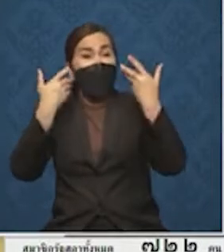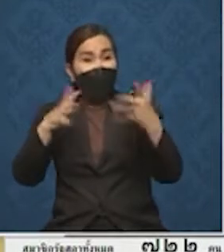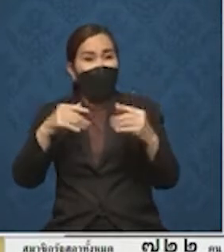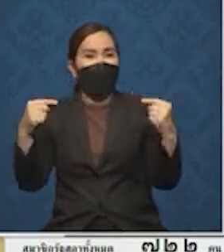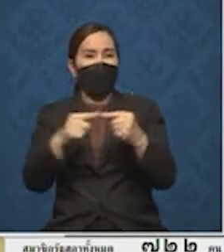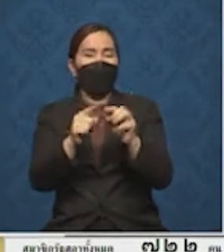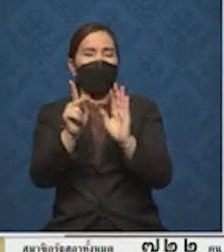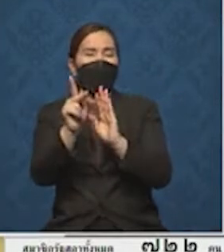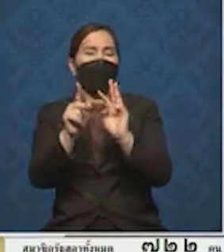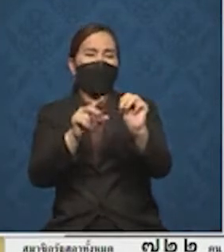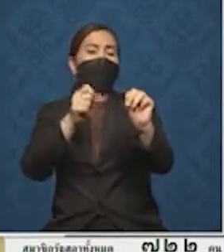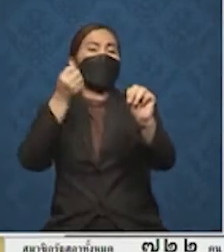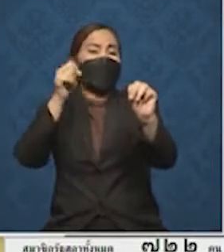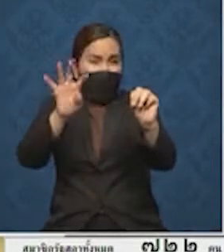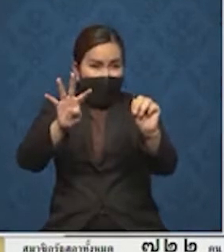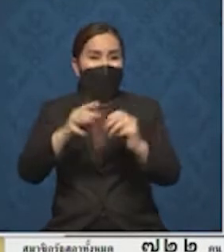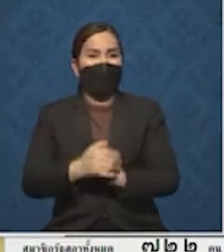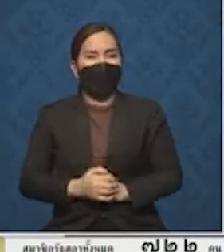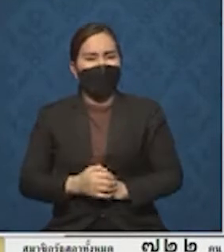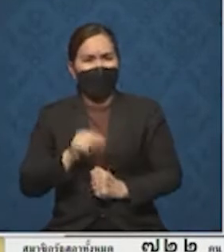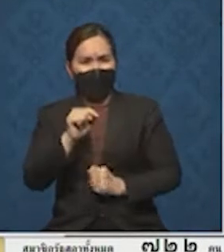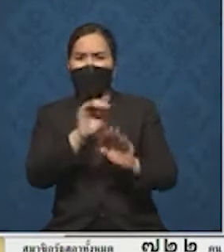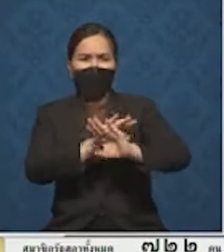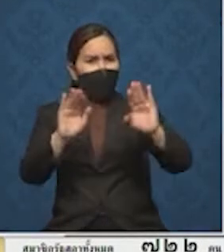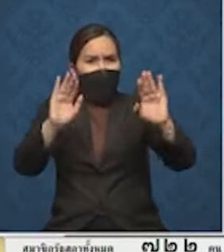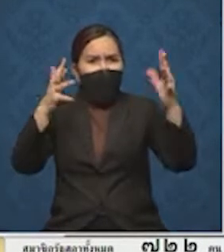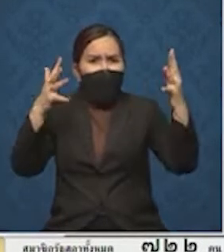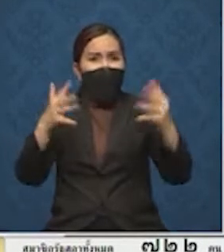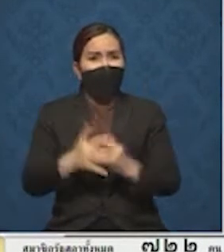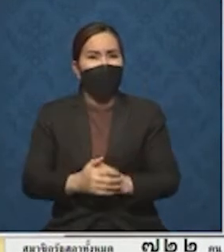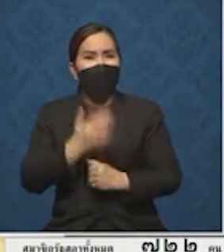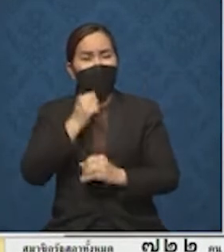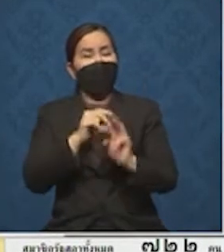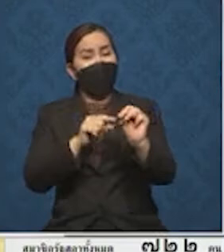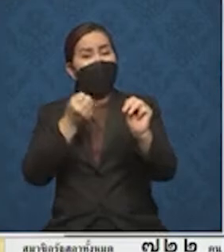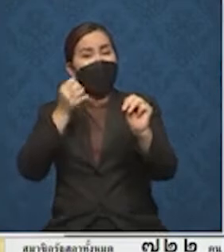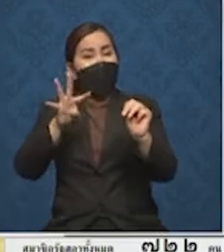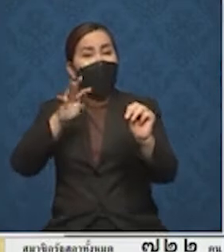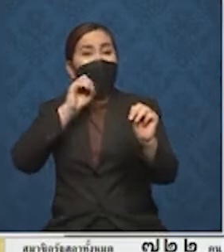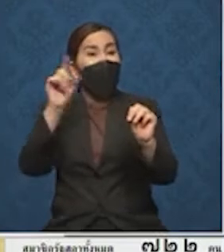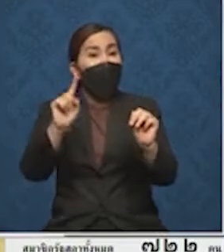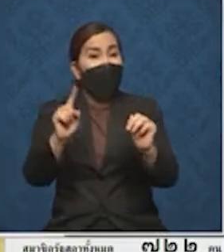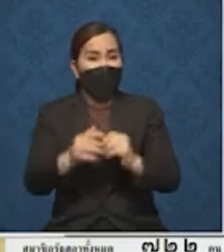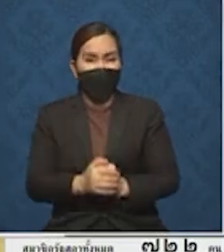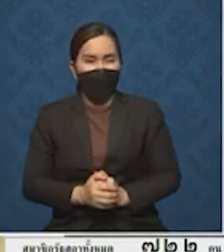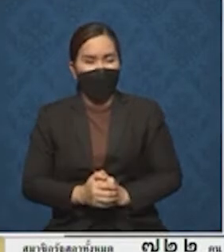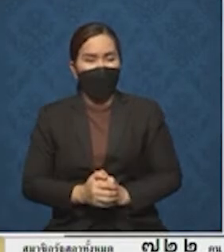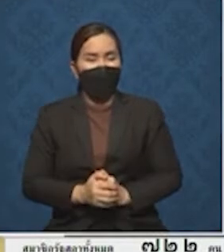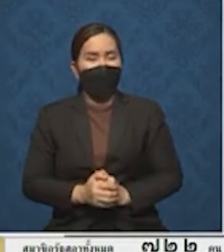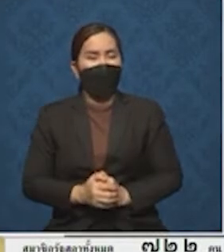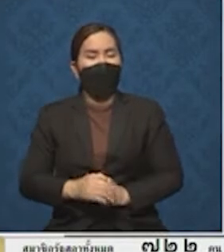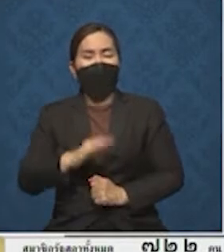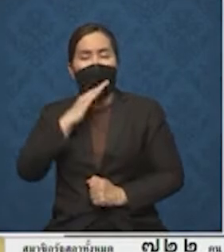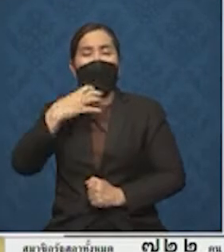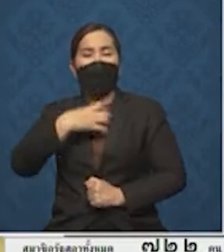ซึ่พกประชาชาตไมได้ไปยกเลิกเลยในมาต่า 14 นั้นเขาระบุว่าในการจะออกครอบ